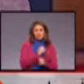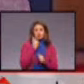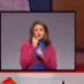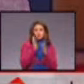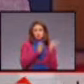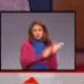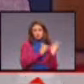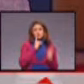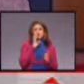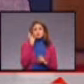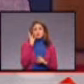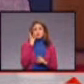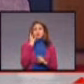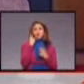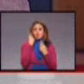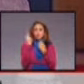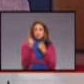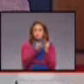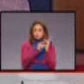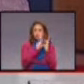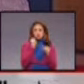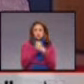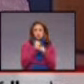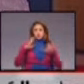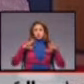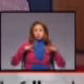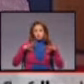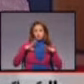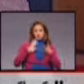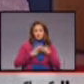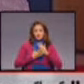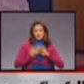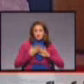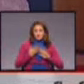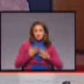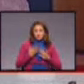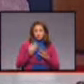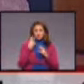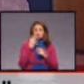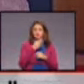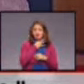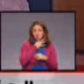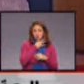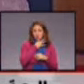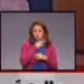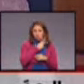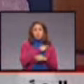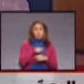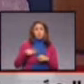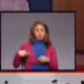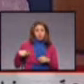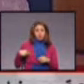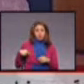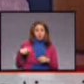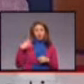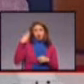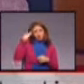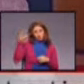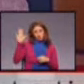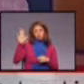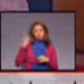البسيط اللي مستسلم للبطاله اللي عايش في كرب اللي حاسس ان الحكومه مش سامعه كلامه